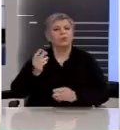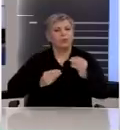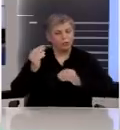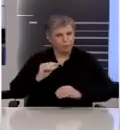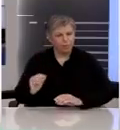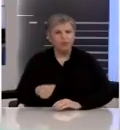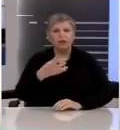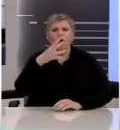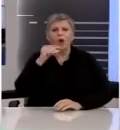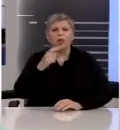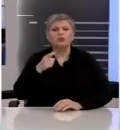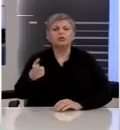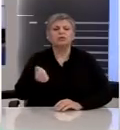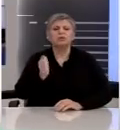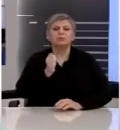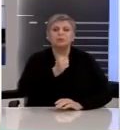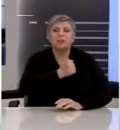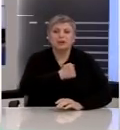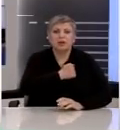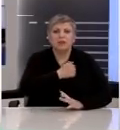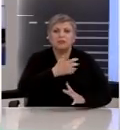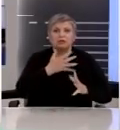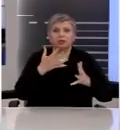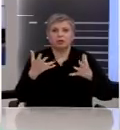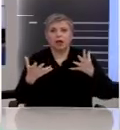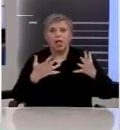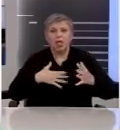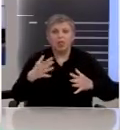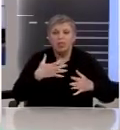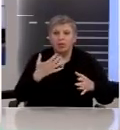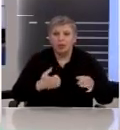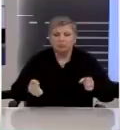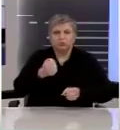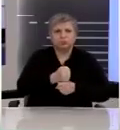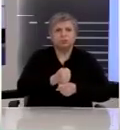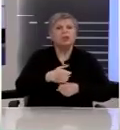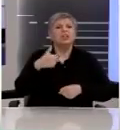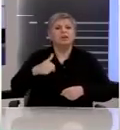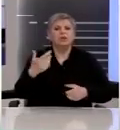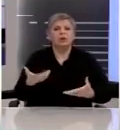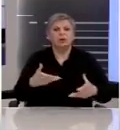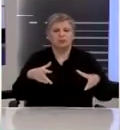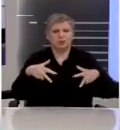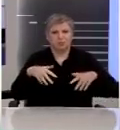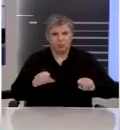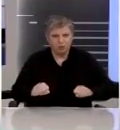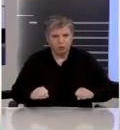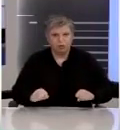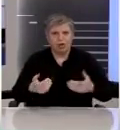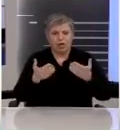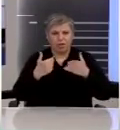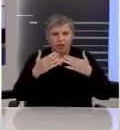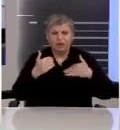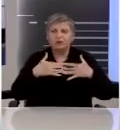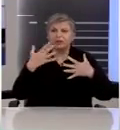εξουσία, έχετε πάθει μεγάλη ζημιά που αναγκαστήκατε για πρώτη φορά να την απολέσετε, και ο πνιγμένος πιάνεται